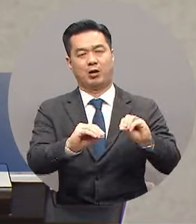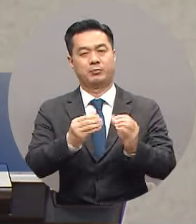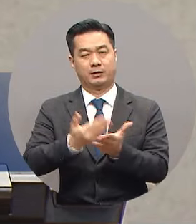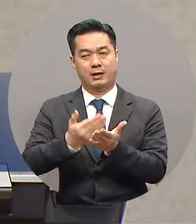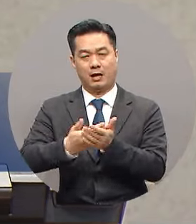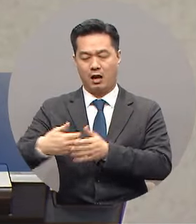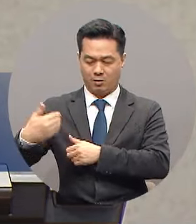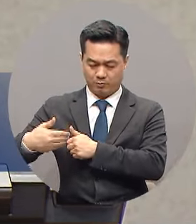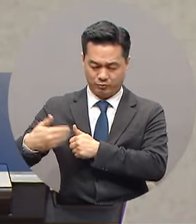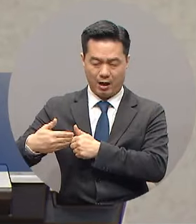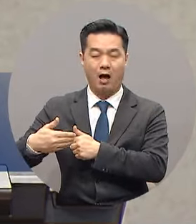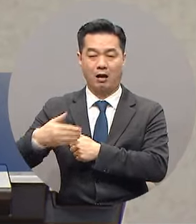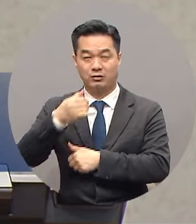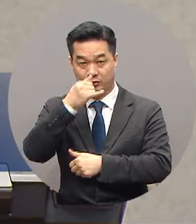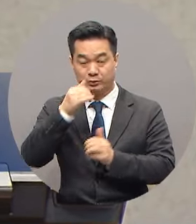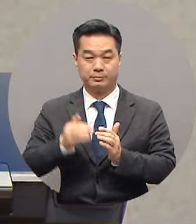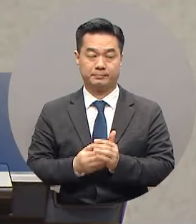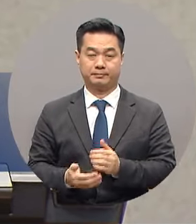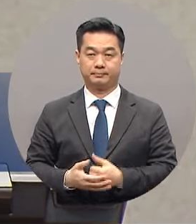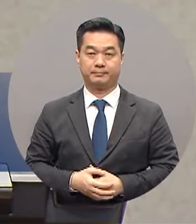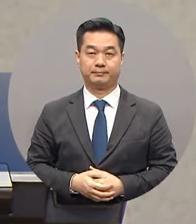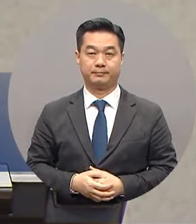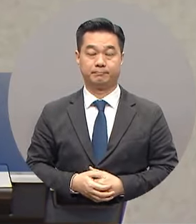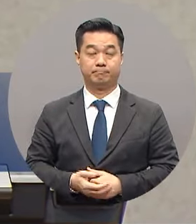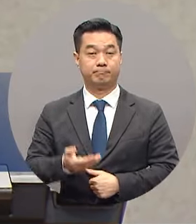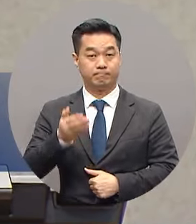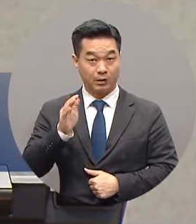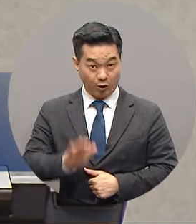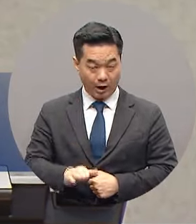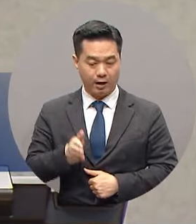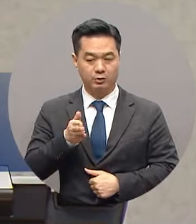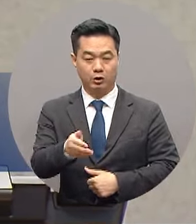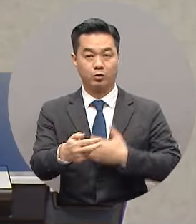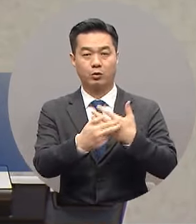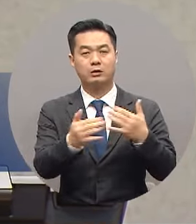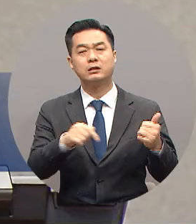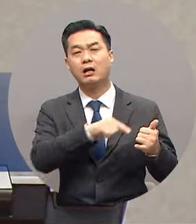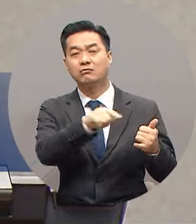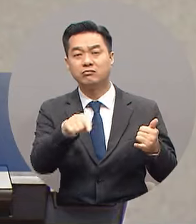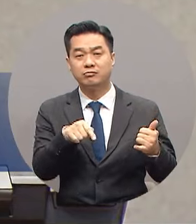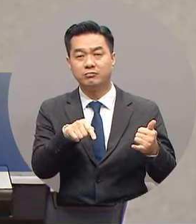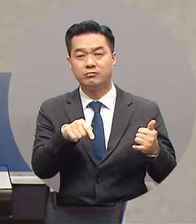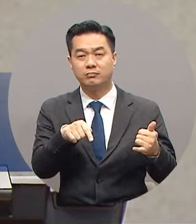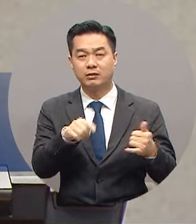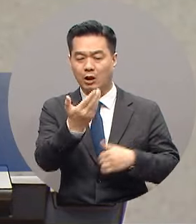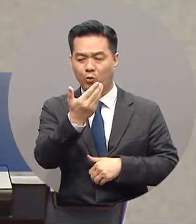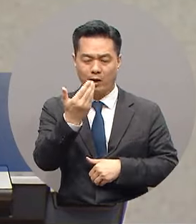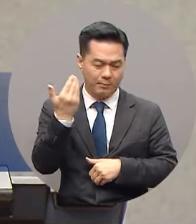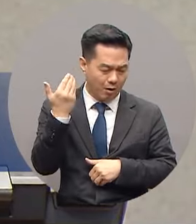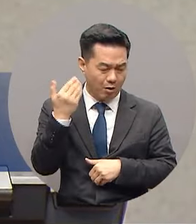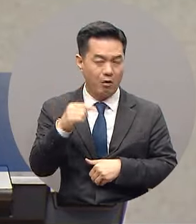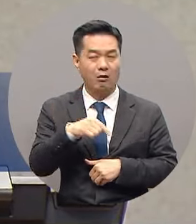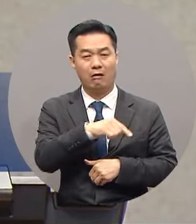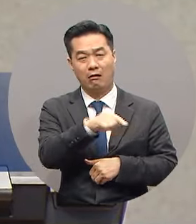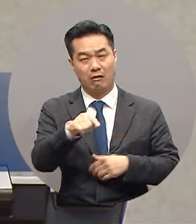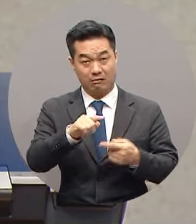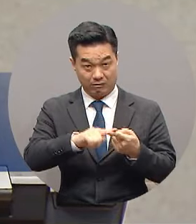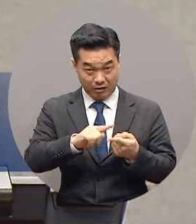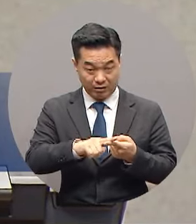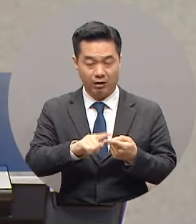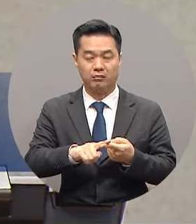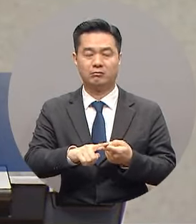멈춰달라고 간곡하게 부탁하셨습니다. 그러나 전공의들은 끝내 이를 외면한 것에